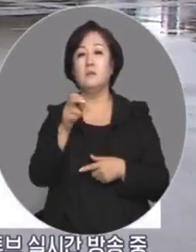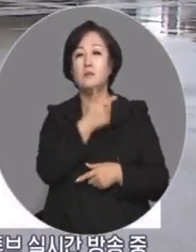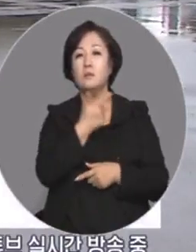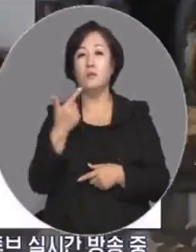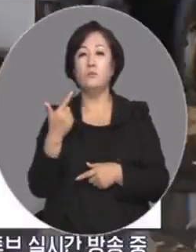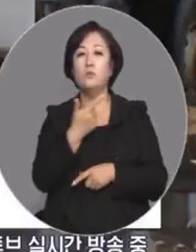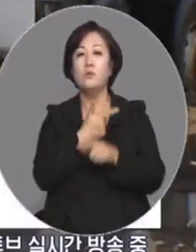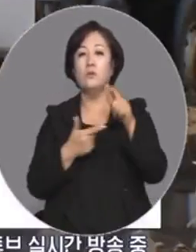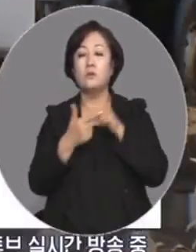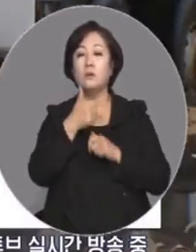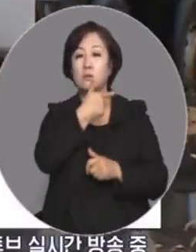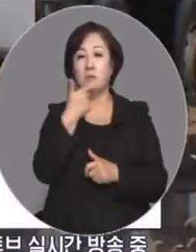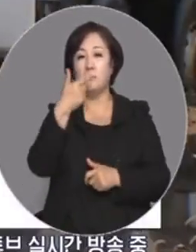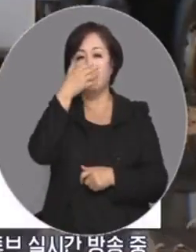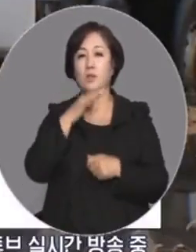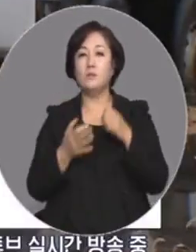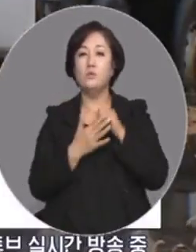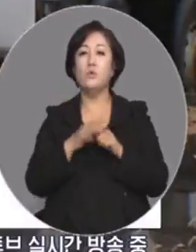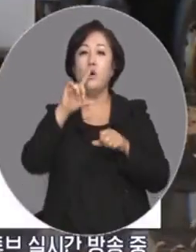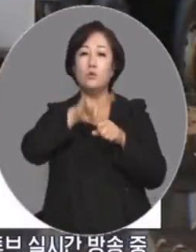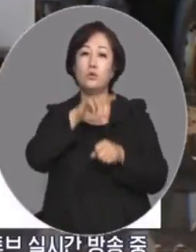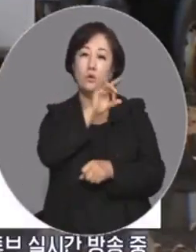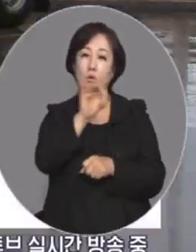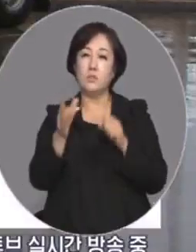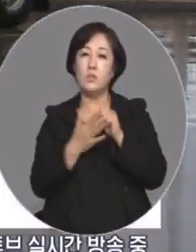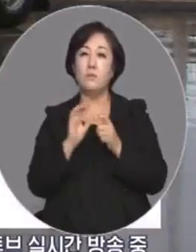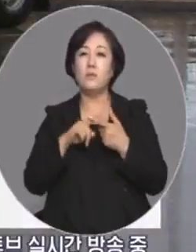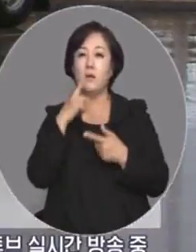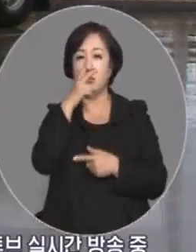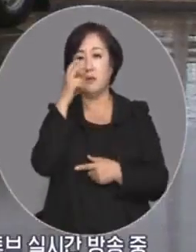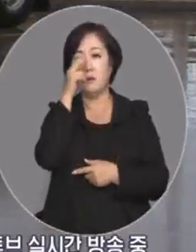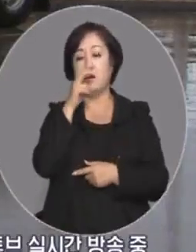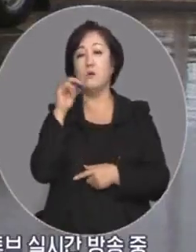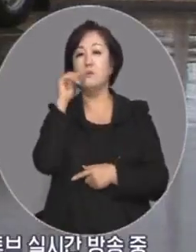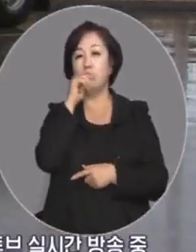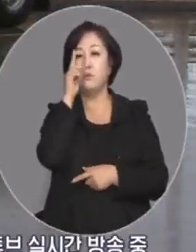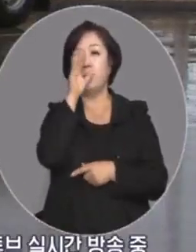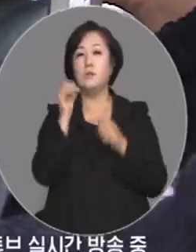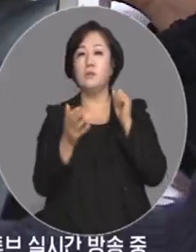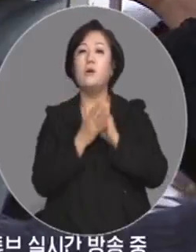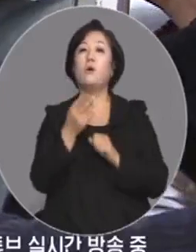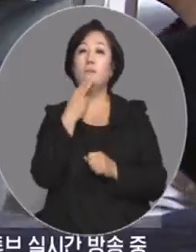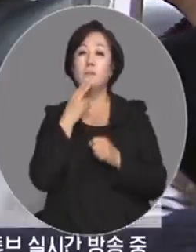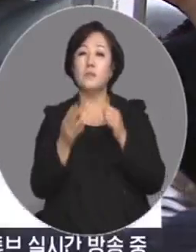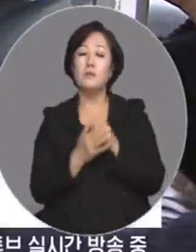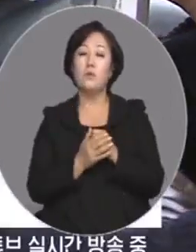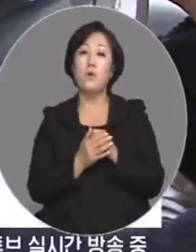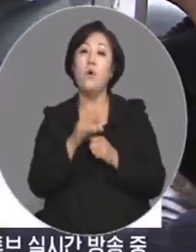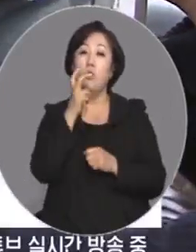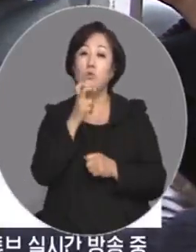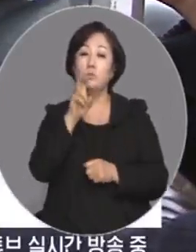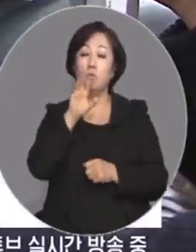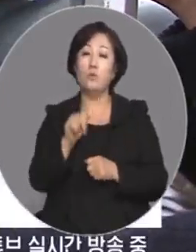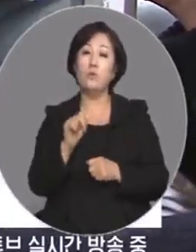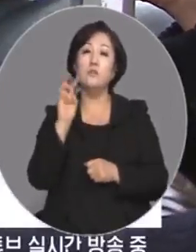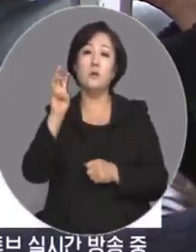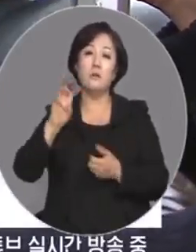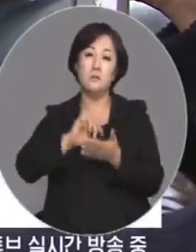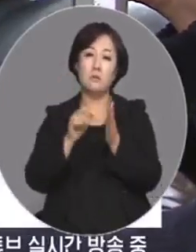생겼습니다. 주유소를 돌며 요소수를 이잡듯 찾아봐도 구하기 어렵습니다. 주유소를 한 20군데, 30군데